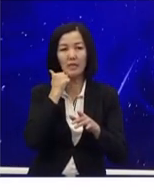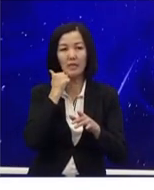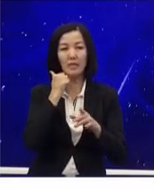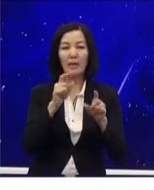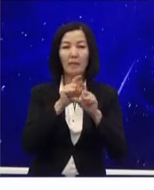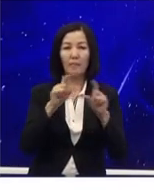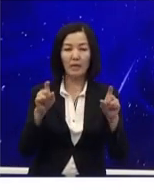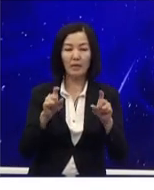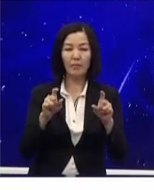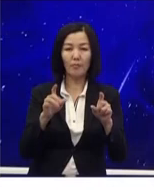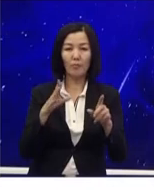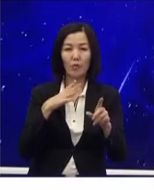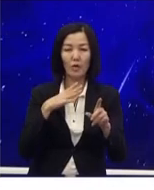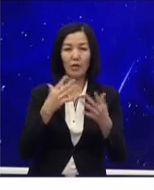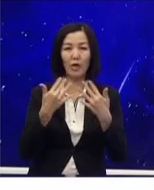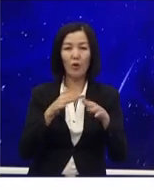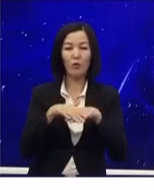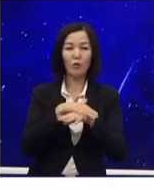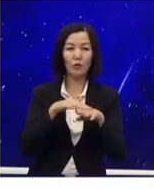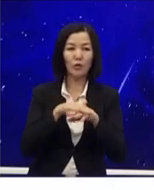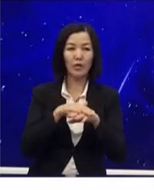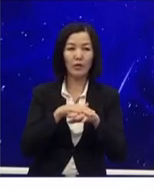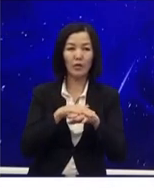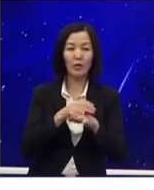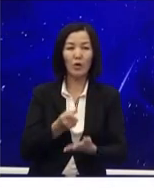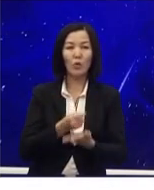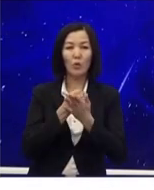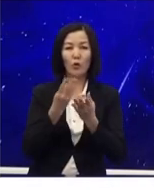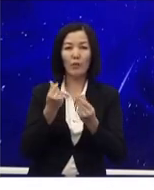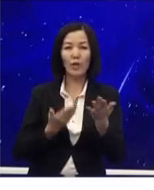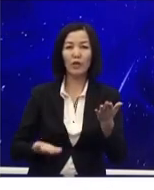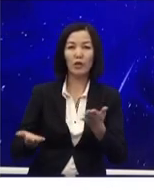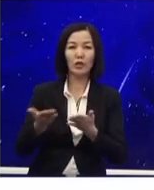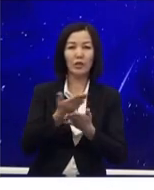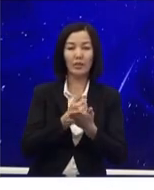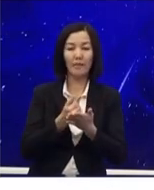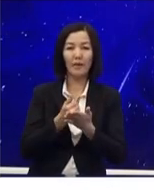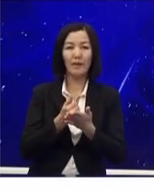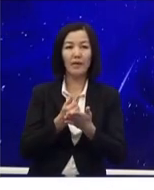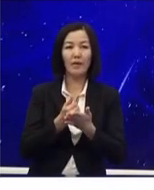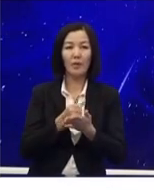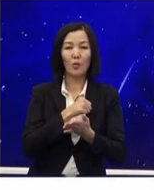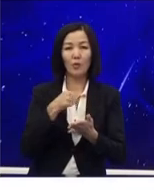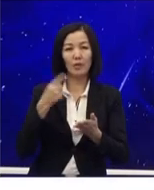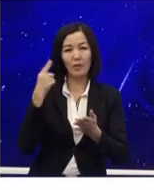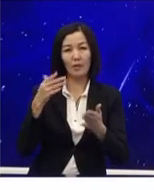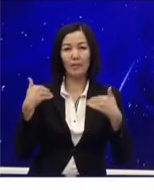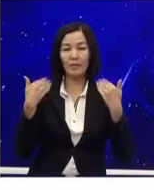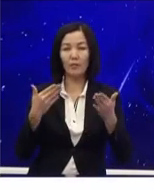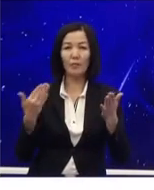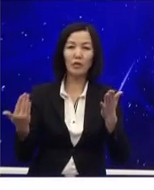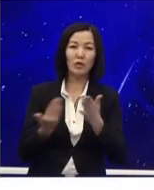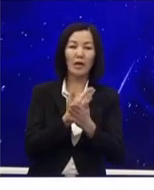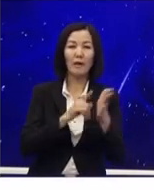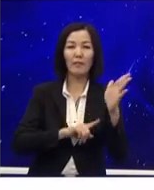мектеп болғандықтан ауыл тұрғындарының қолдауымен, өздерінің бастауыменен ауылымызда осындай жаңадан